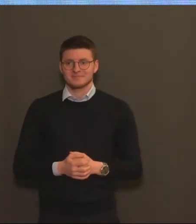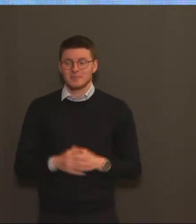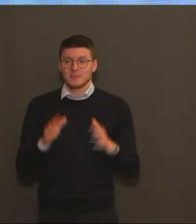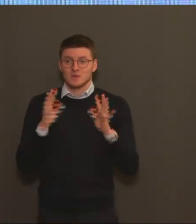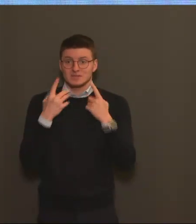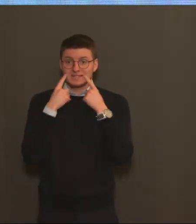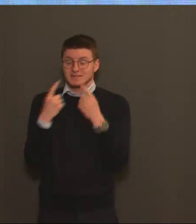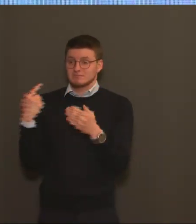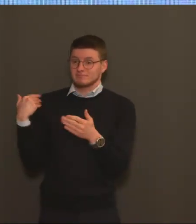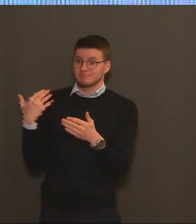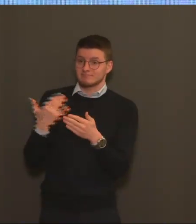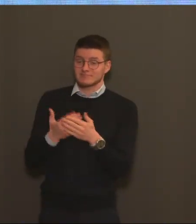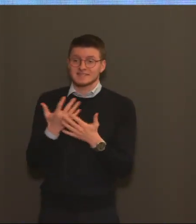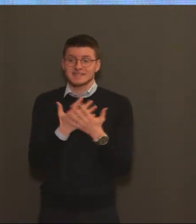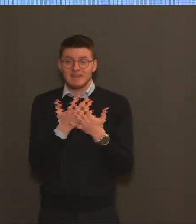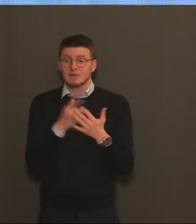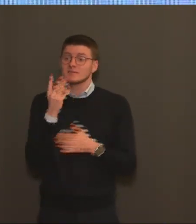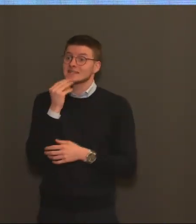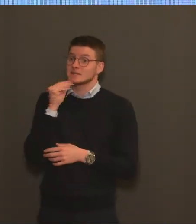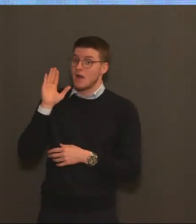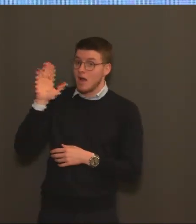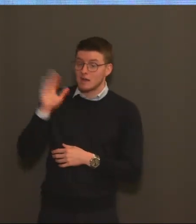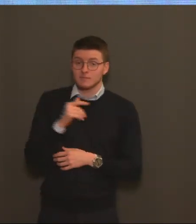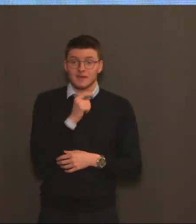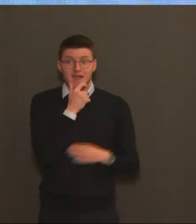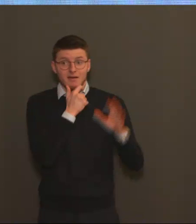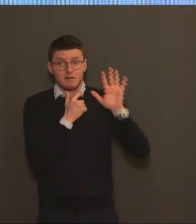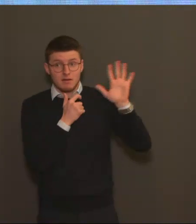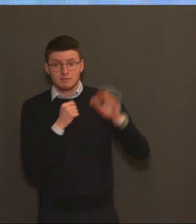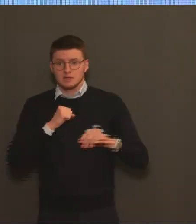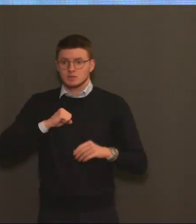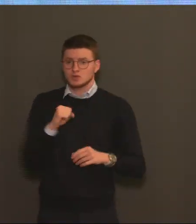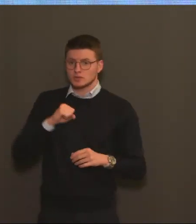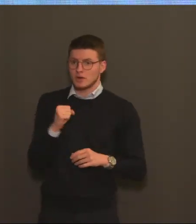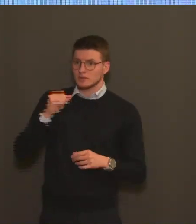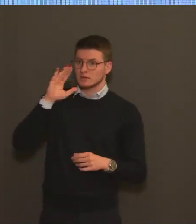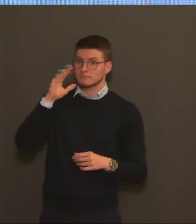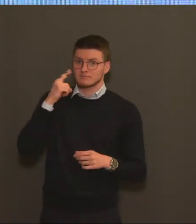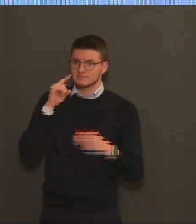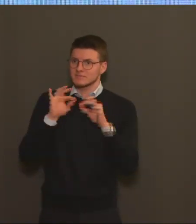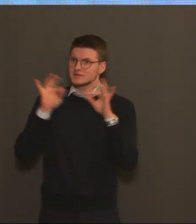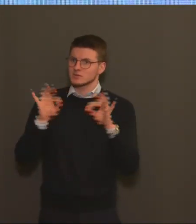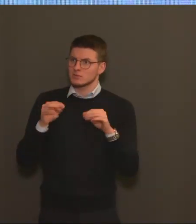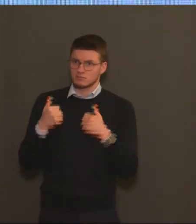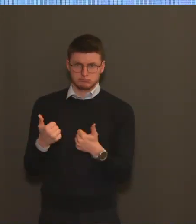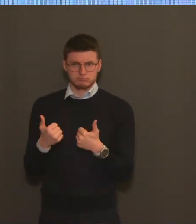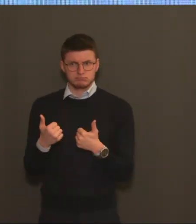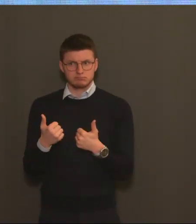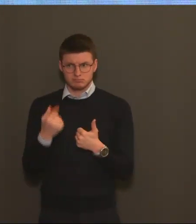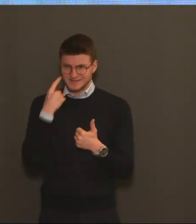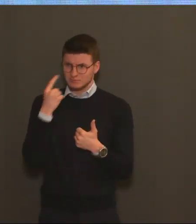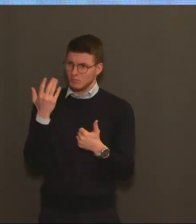Israël, Engeland en Schotland, zijn dat eigenlijk schitterende data. Na 1 dosis zien we dat